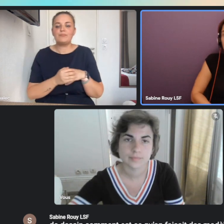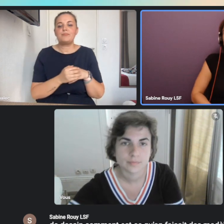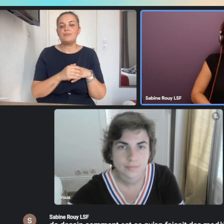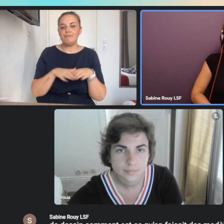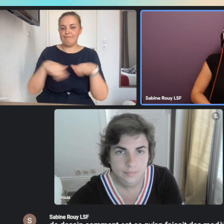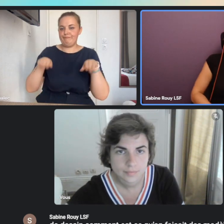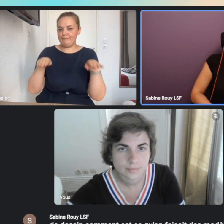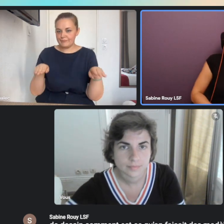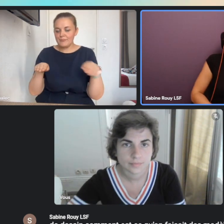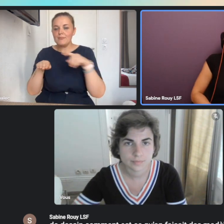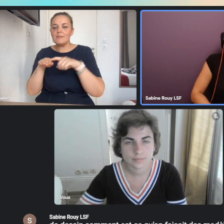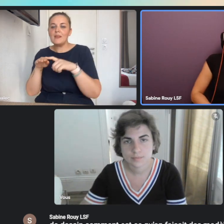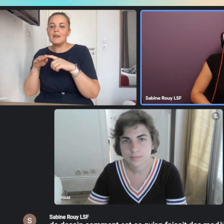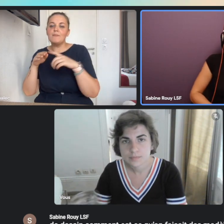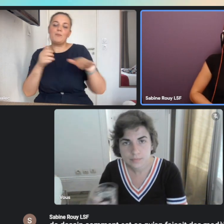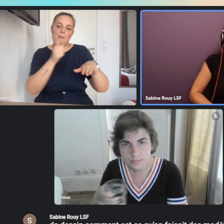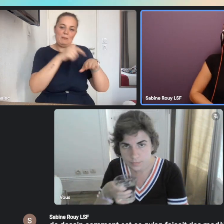manuel.